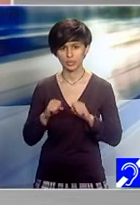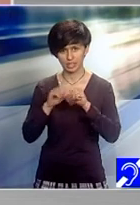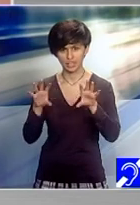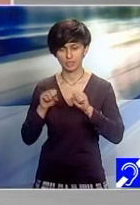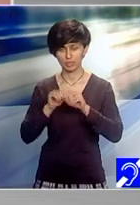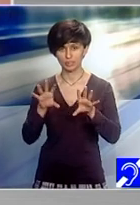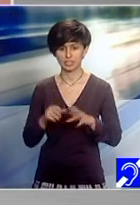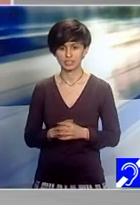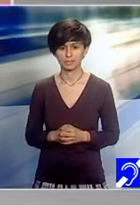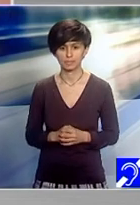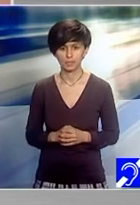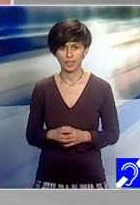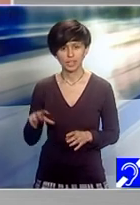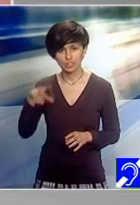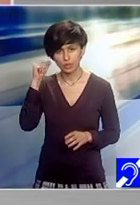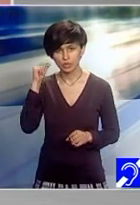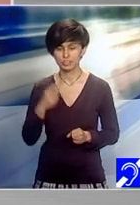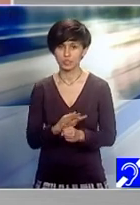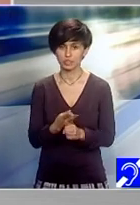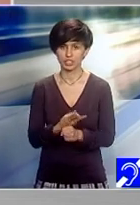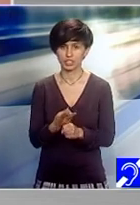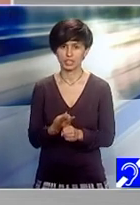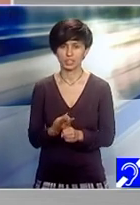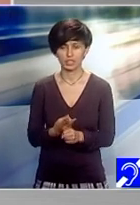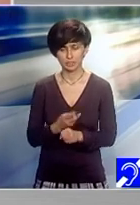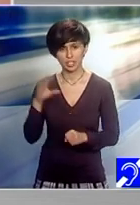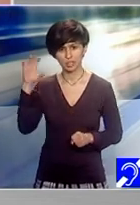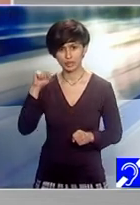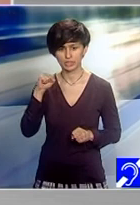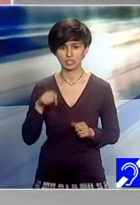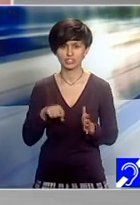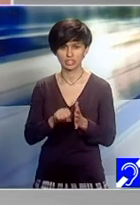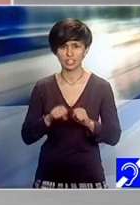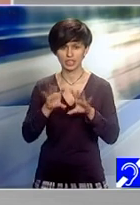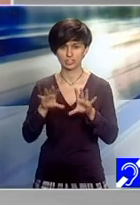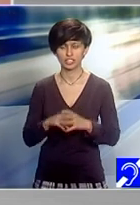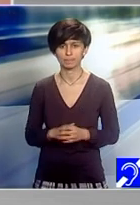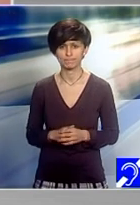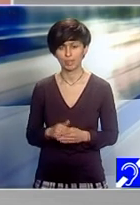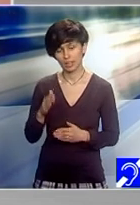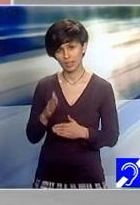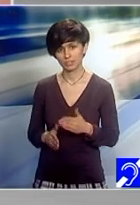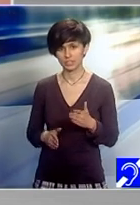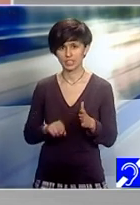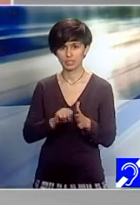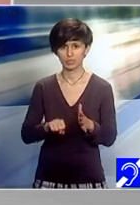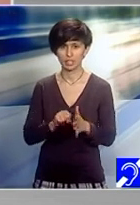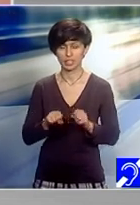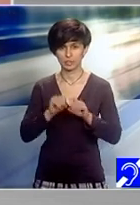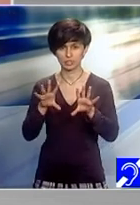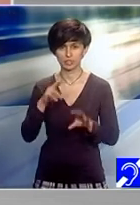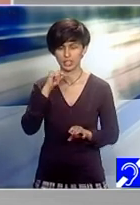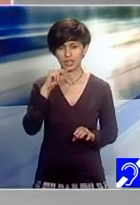în această seară despre acea cafenea. Iar în finalul emisiunii noi vorbim tot despre o